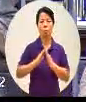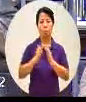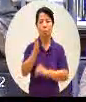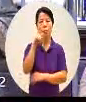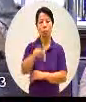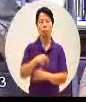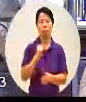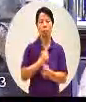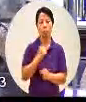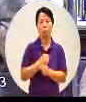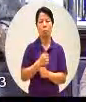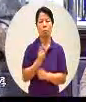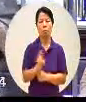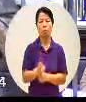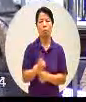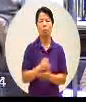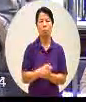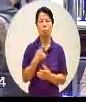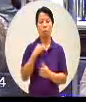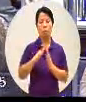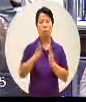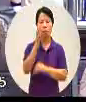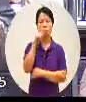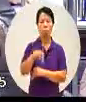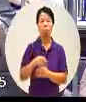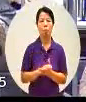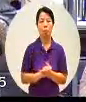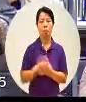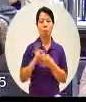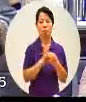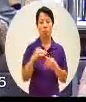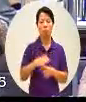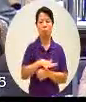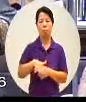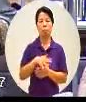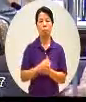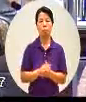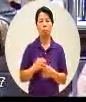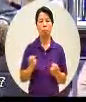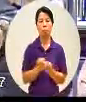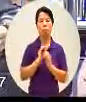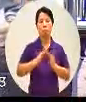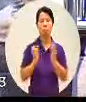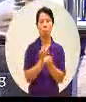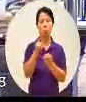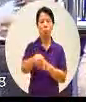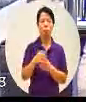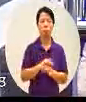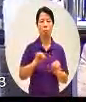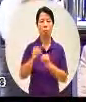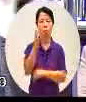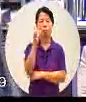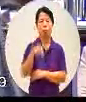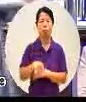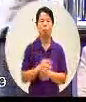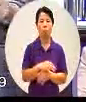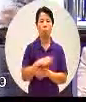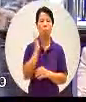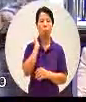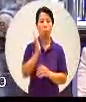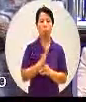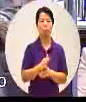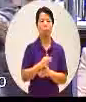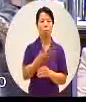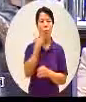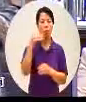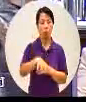在调做。所以讲，即摆咱市政府相关的局次，都市发展局、地政局、水利局都有一个小